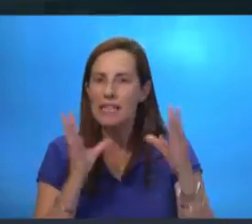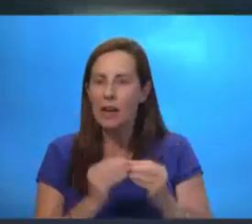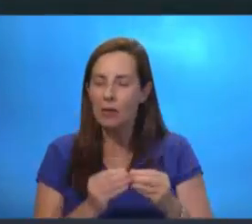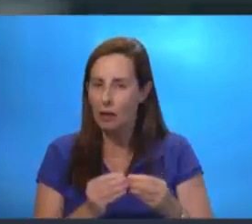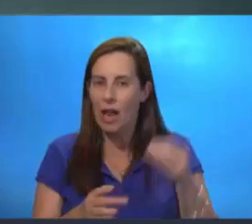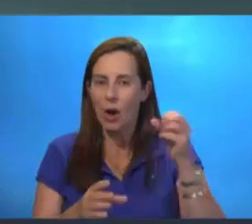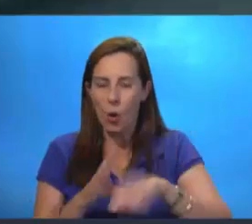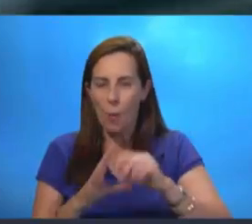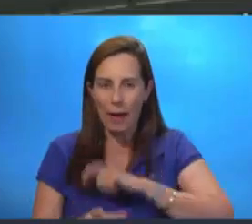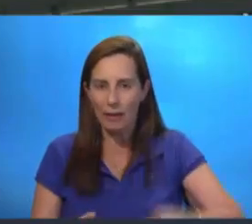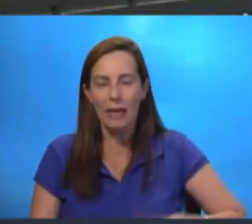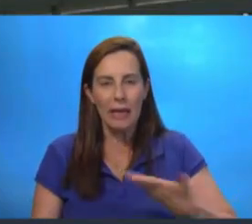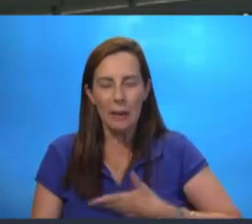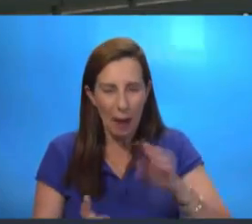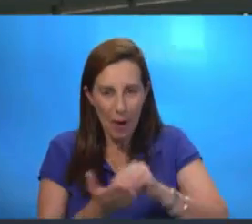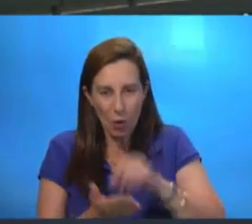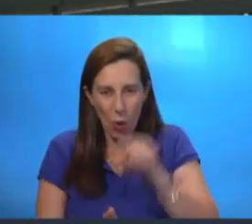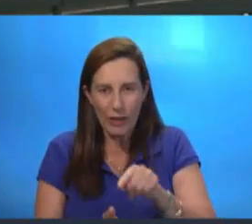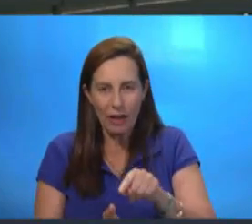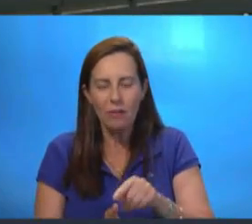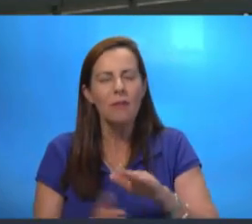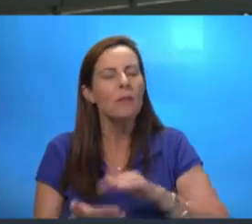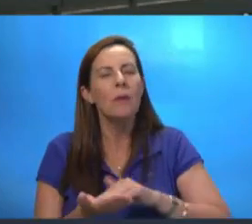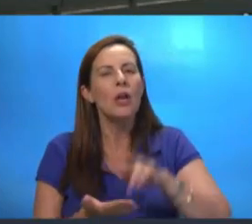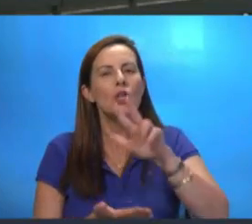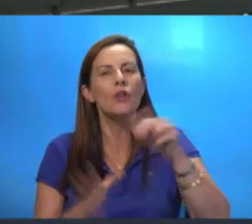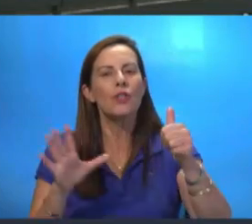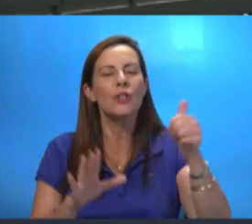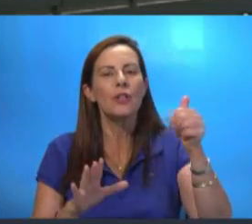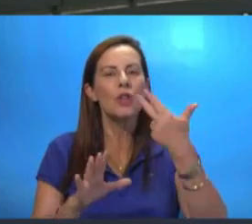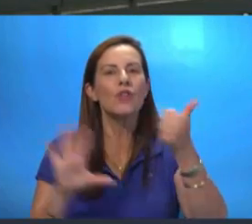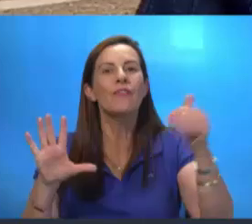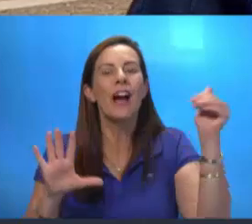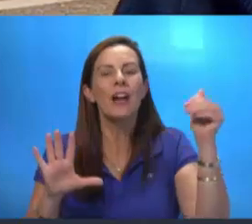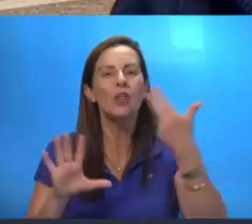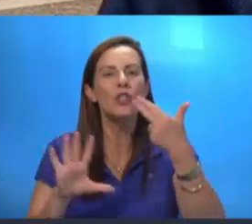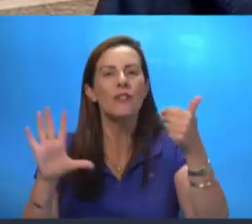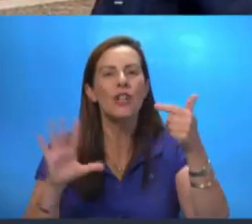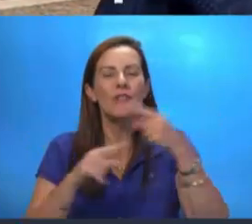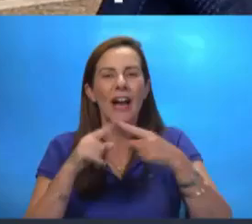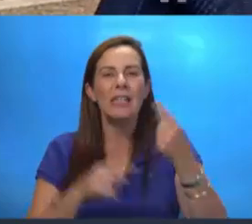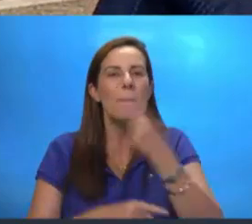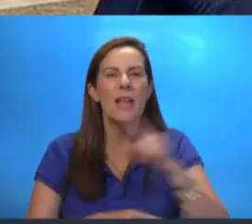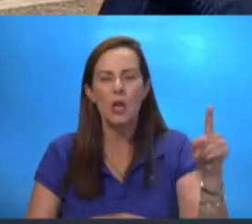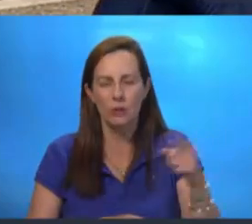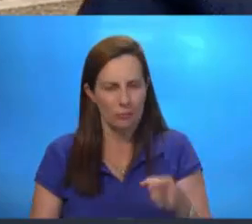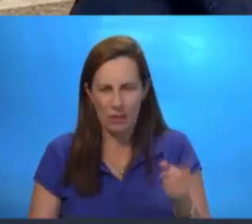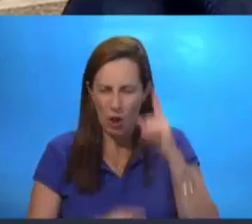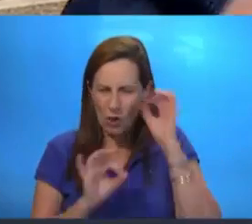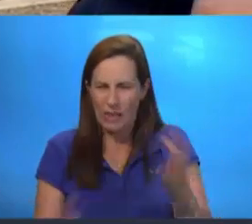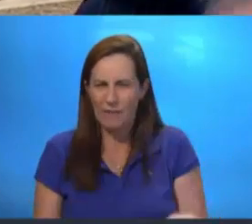לקופת העירייה רק מהדוחות האלה, לפחות 36.5 מיליון שקלים. זה דבר שהוא בלתי סביר